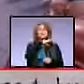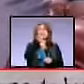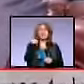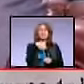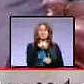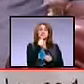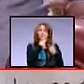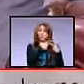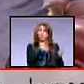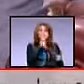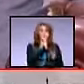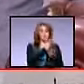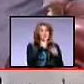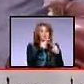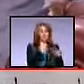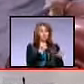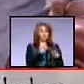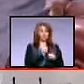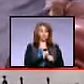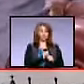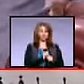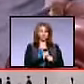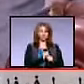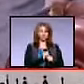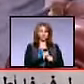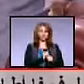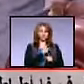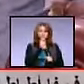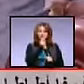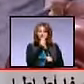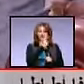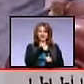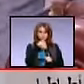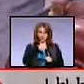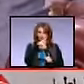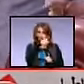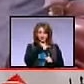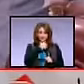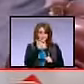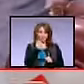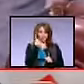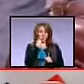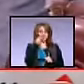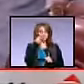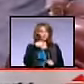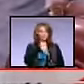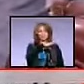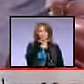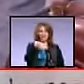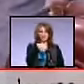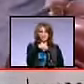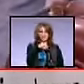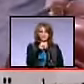وجميل جدا، هو وافق. ومن ساعتها اطلقنا على هذا البرنامج واحد من الناس. واحد من الناس نجم